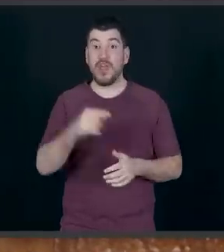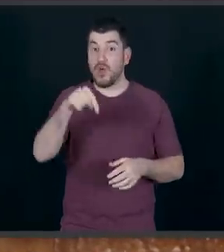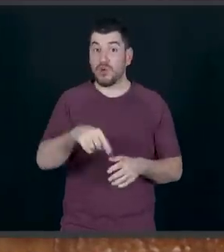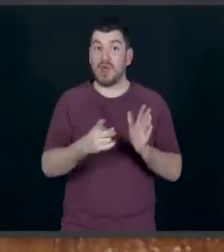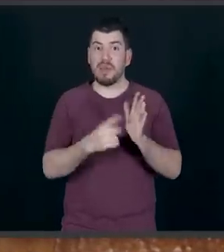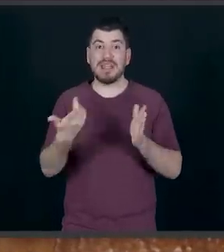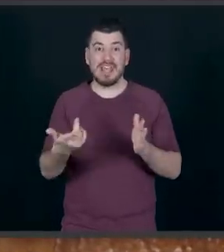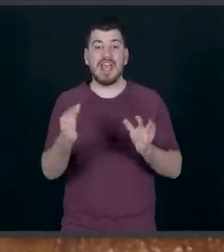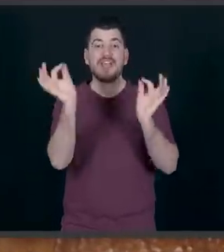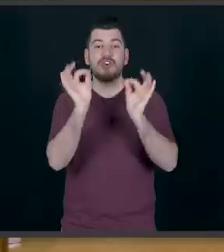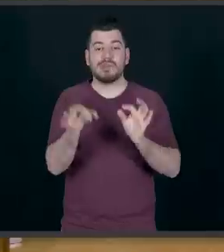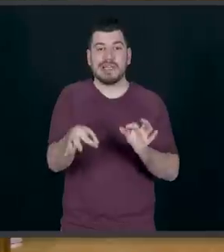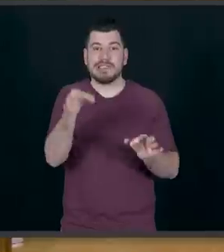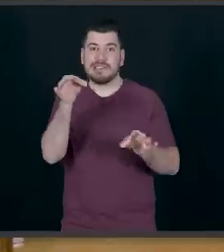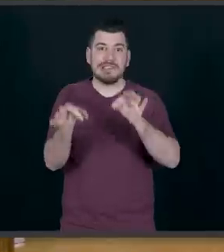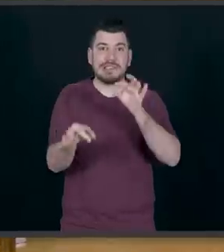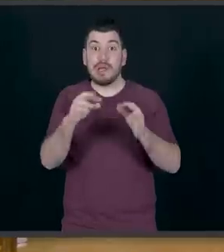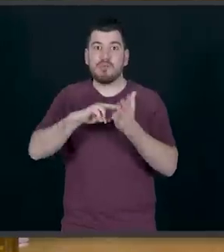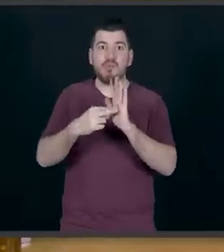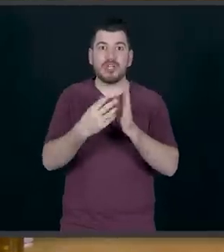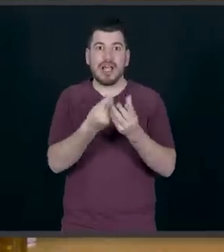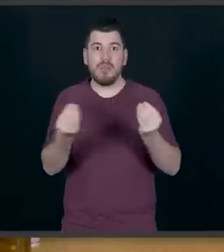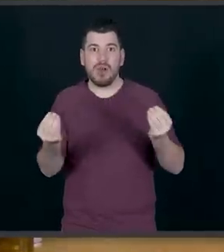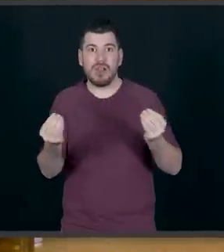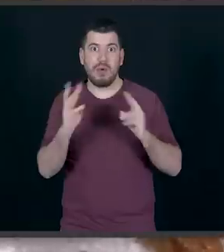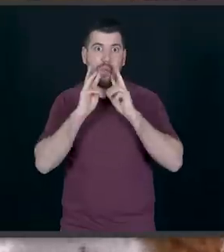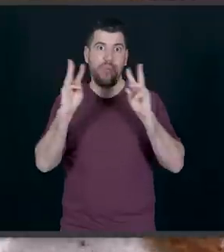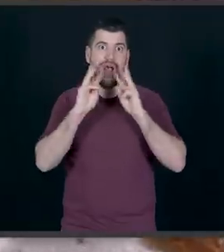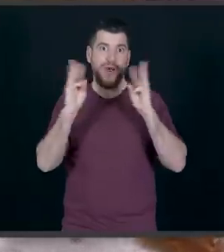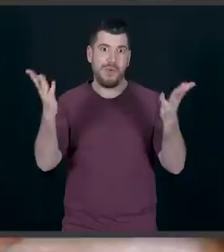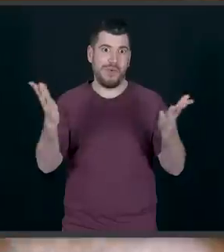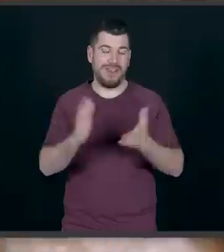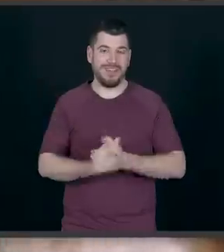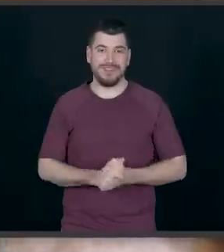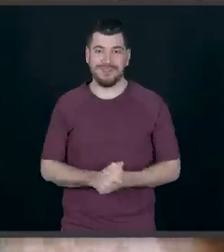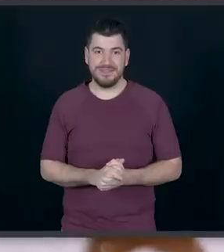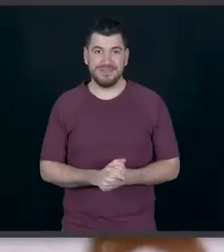τα διακοσμητικά μας. Πολύ προσεκτικά. Wow!